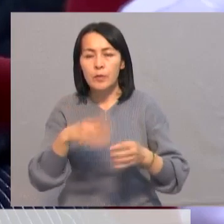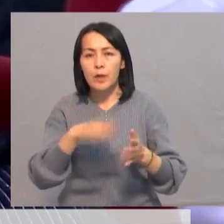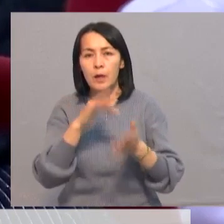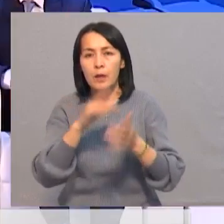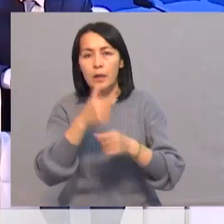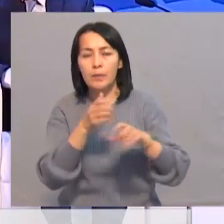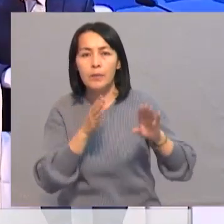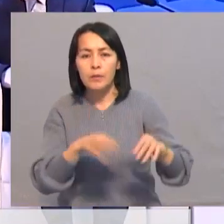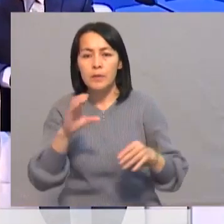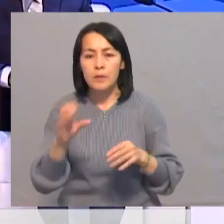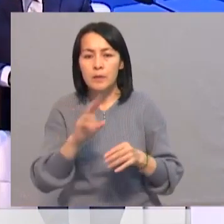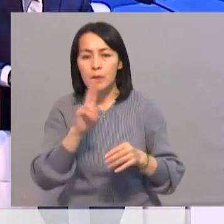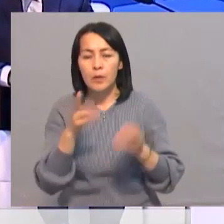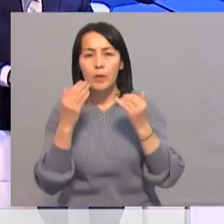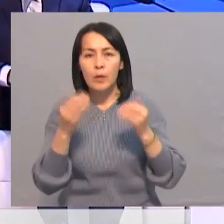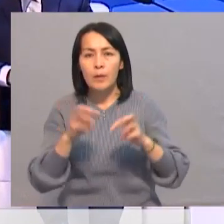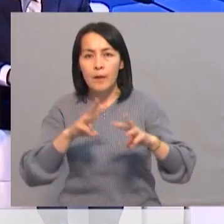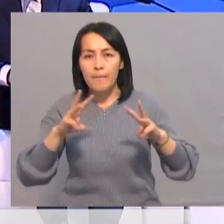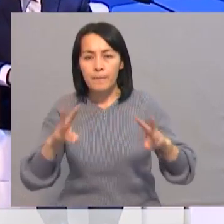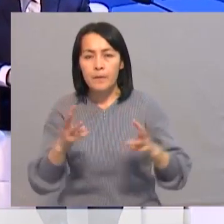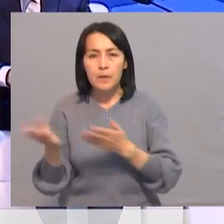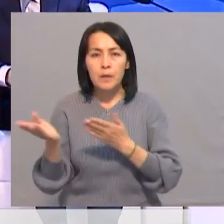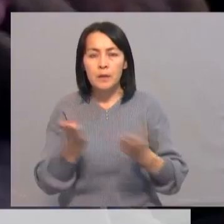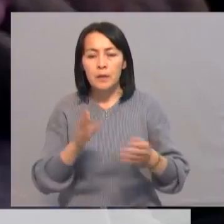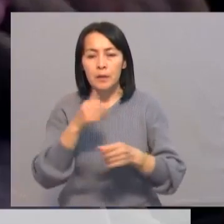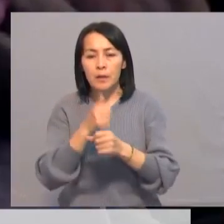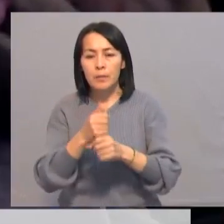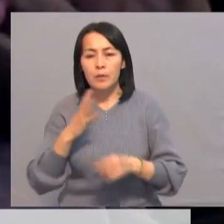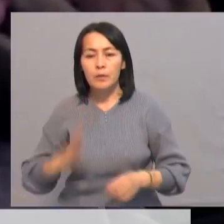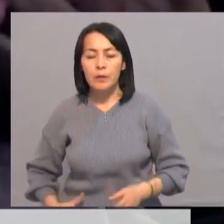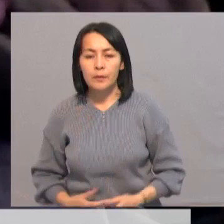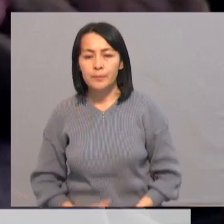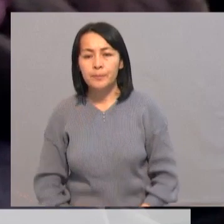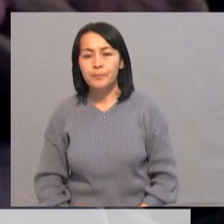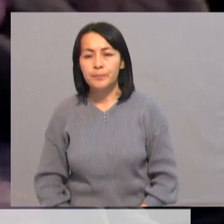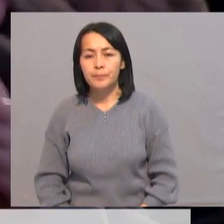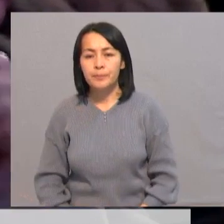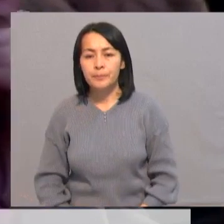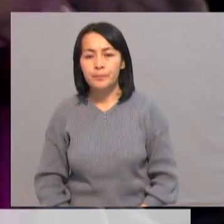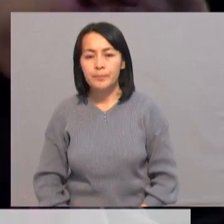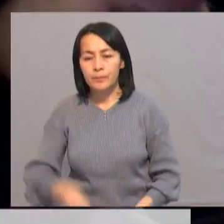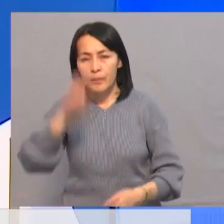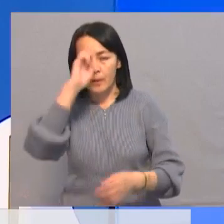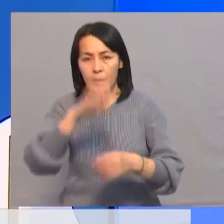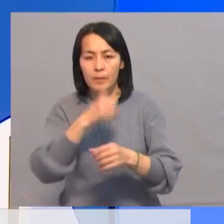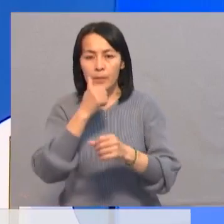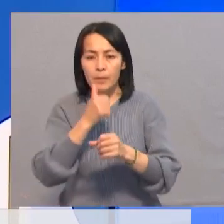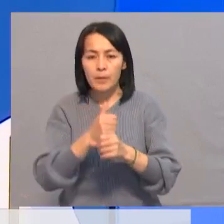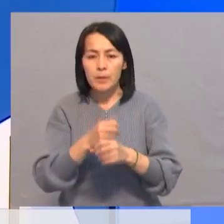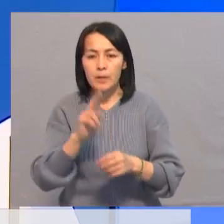әкімі орынбасары Сәрсен Құранбек министр сапарының маңыздылығын атап өтті. Мемлекет басшысы Қасым-Жомарт